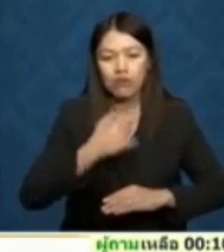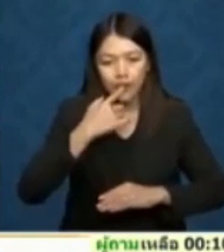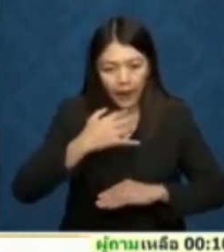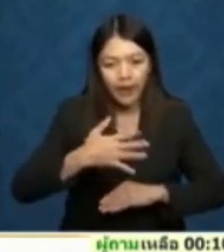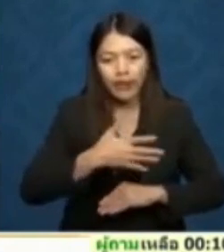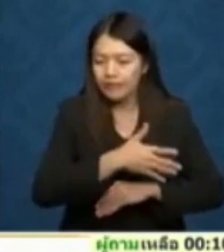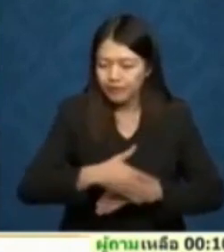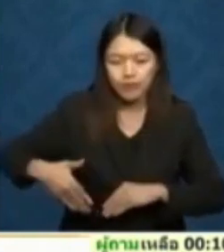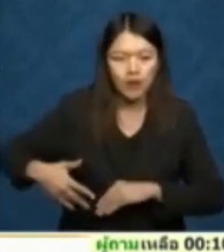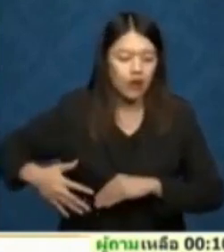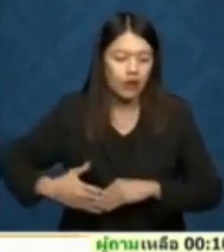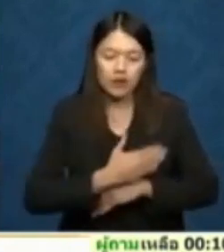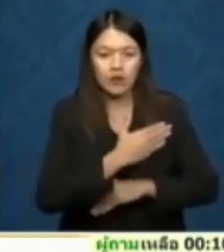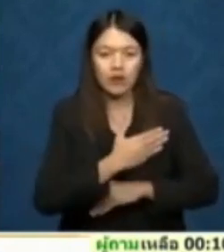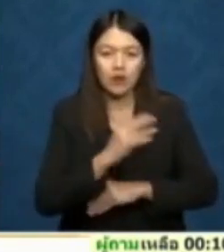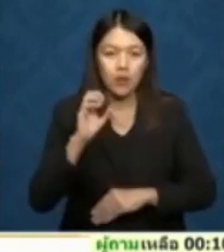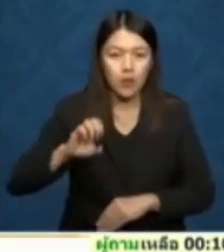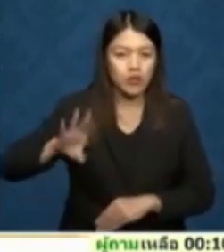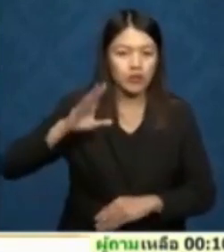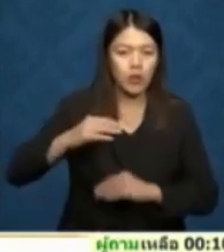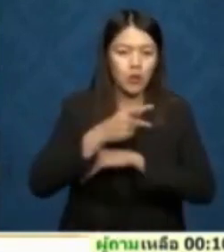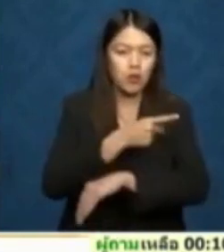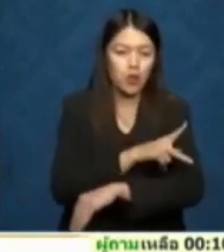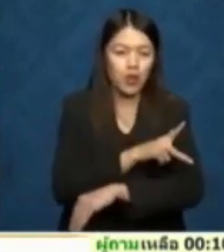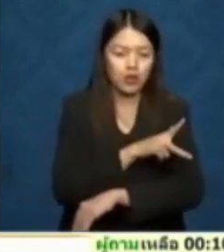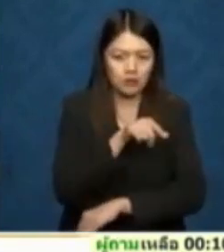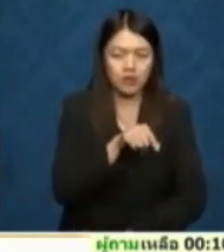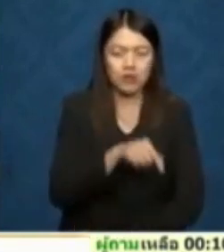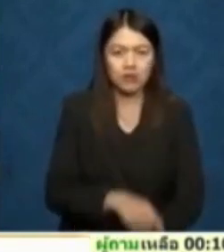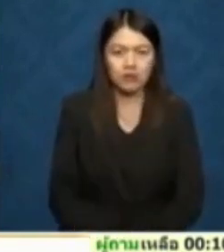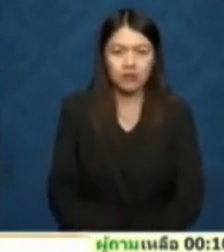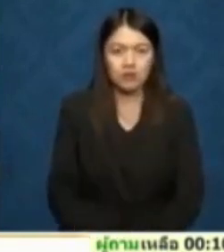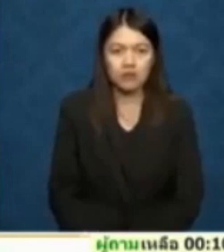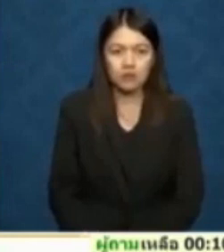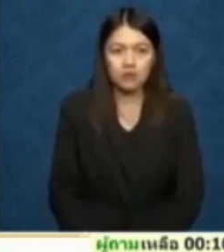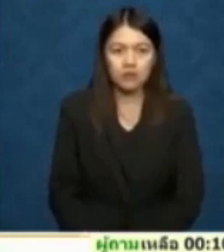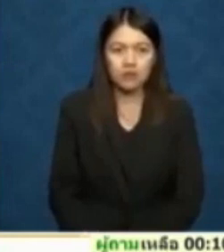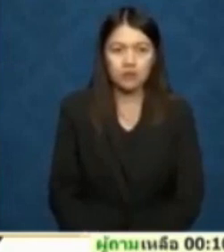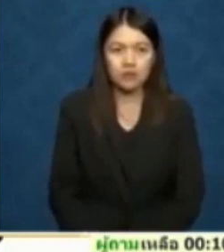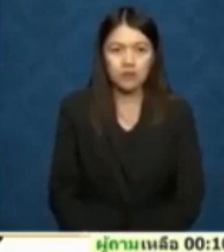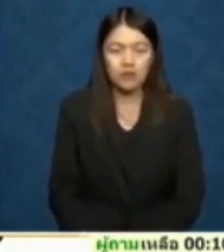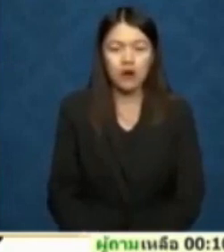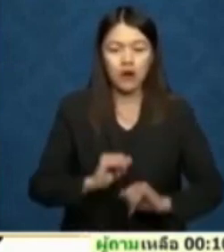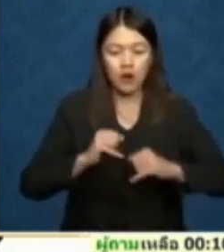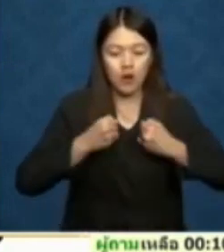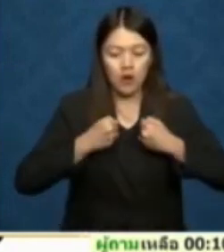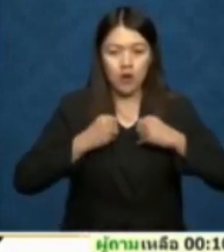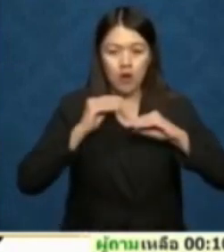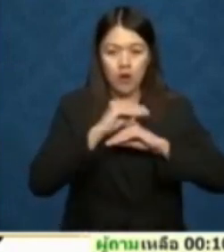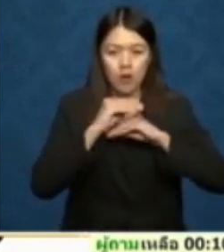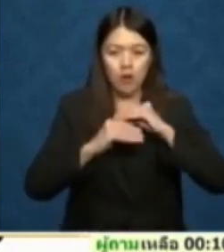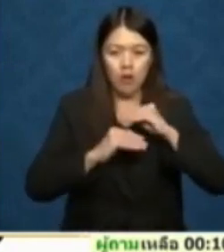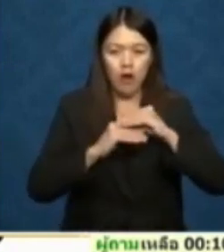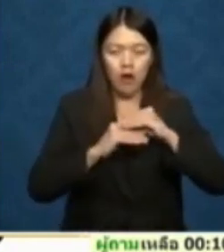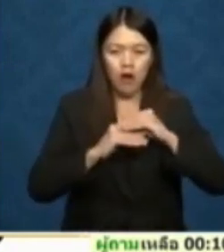บริษัทภูเก็ตเพนินซูล่าเอสเตทจำกัด จ้าของโครงการวิลล่าหรูได้น